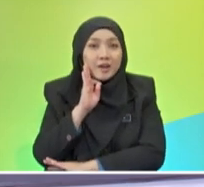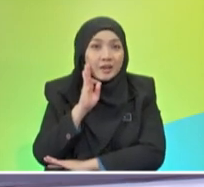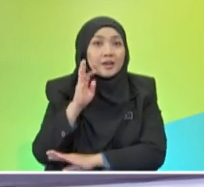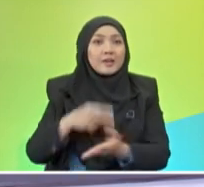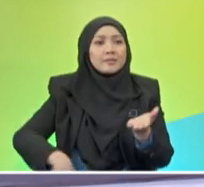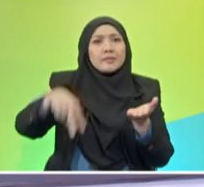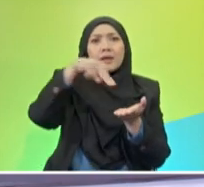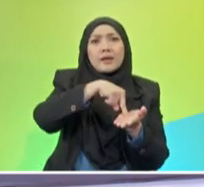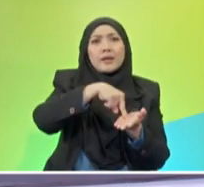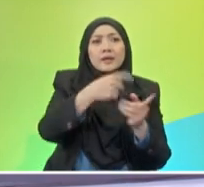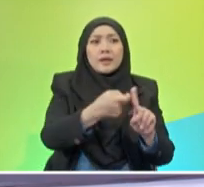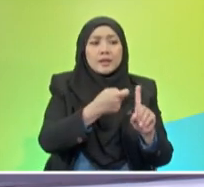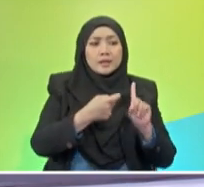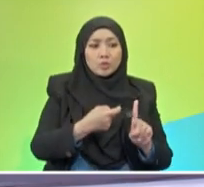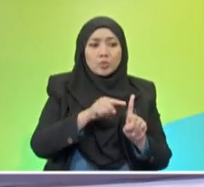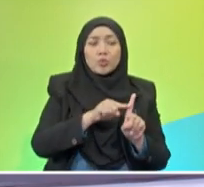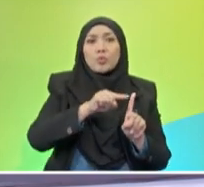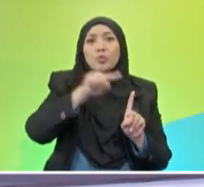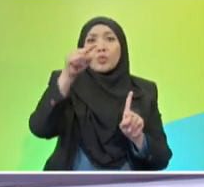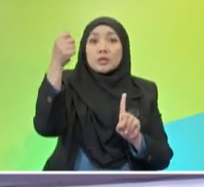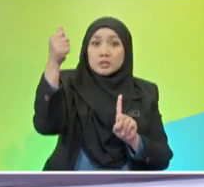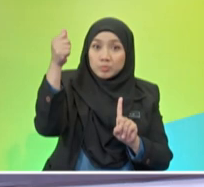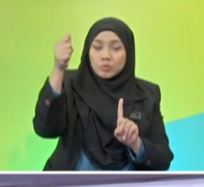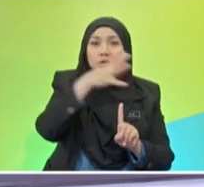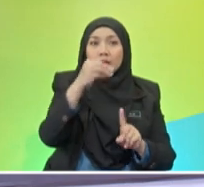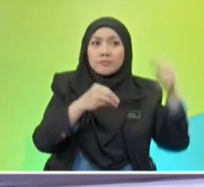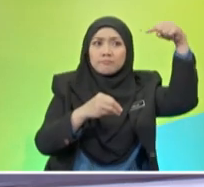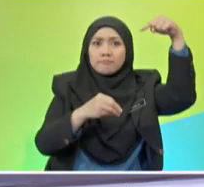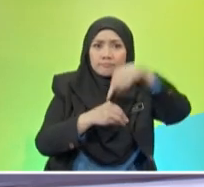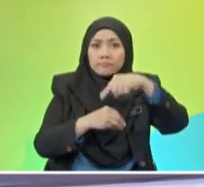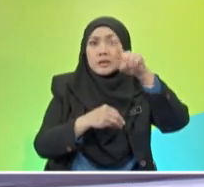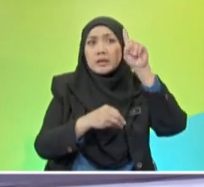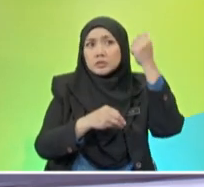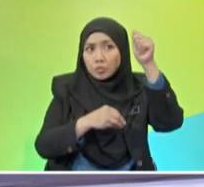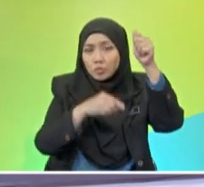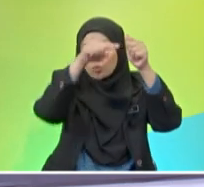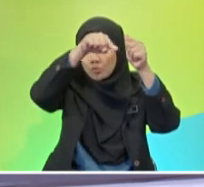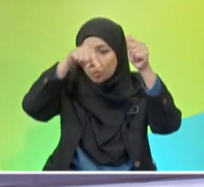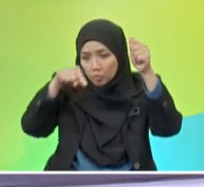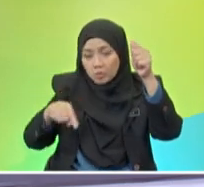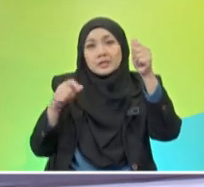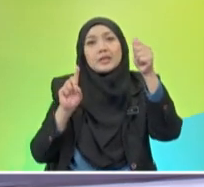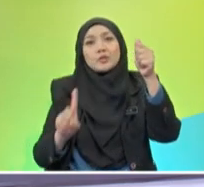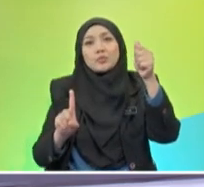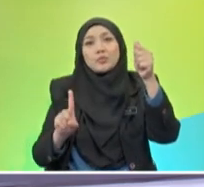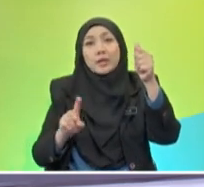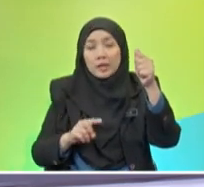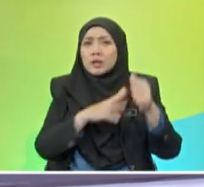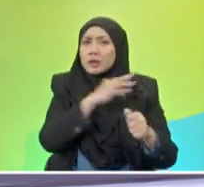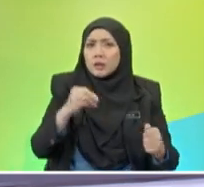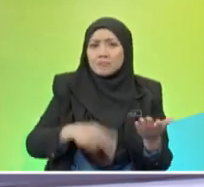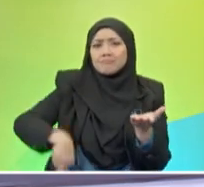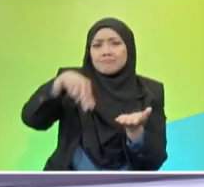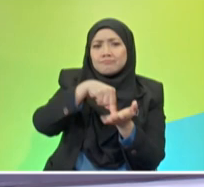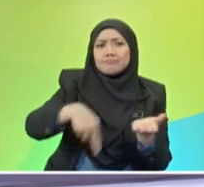hingga 10 dan kemudian turun semula 10 ke 1 dan naik tangga menaik